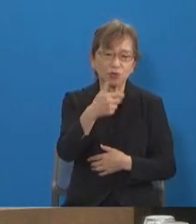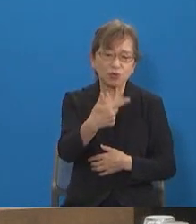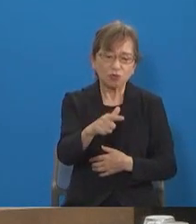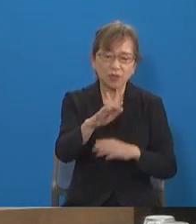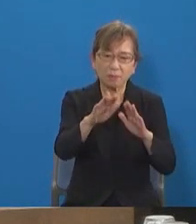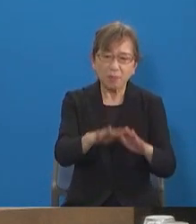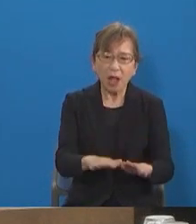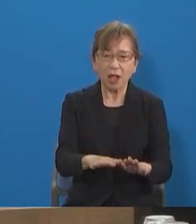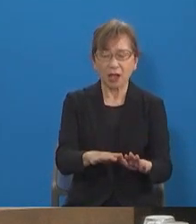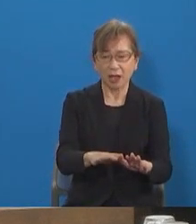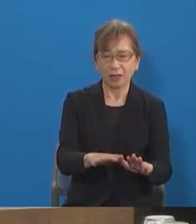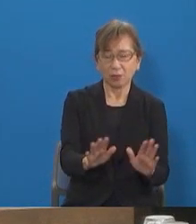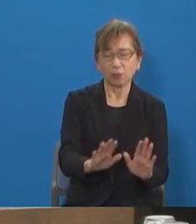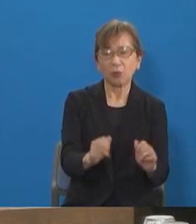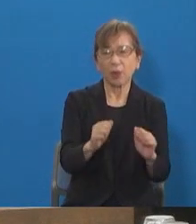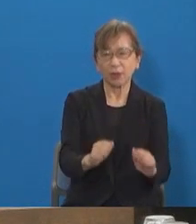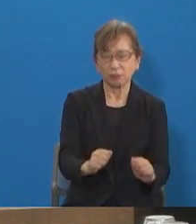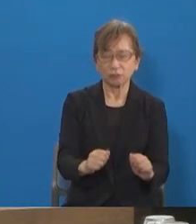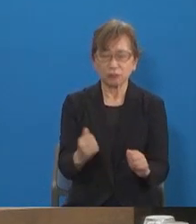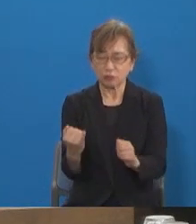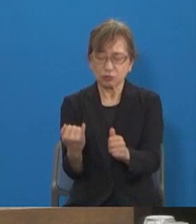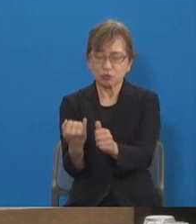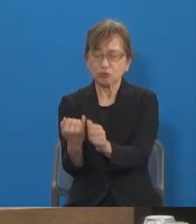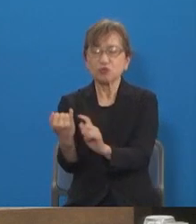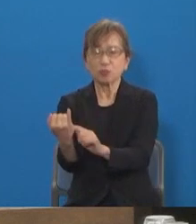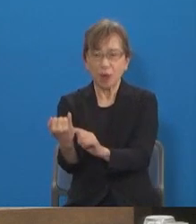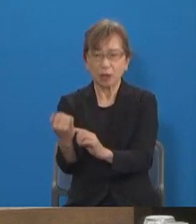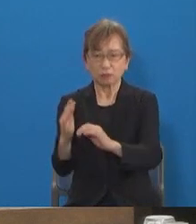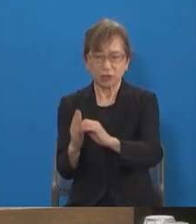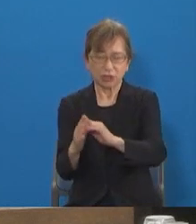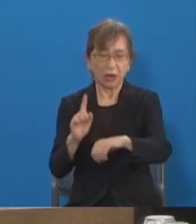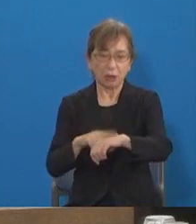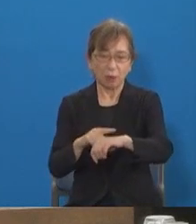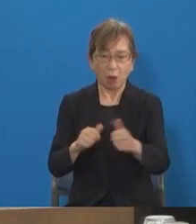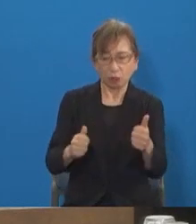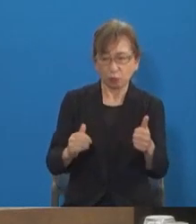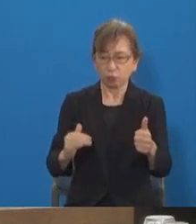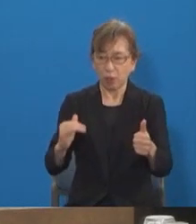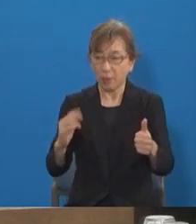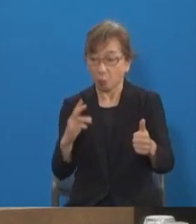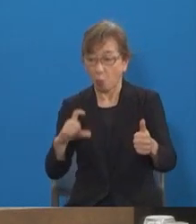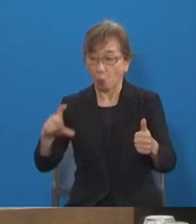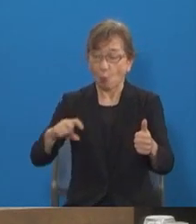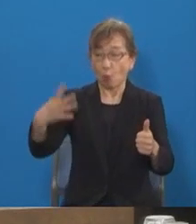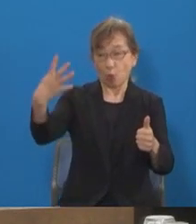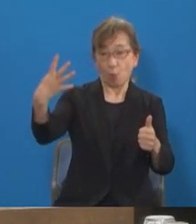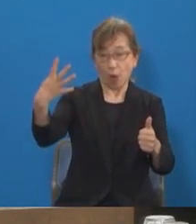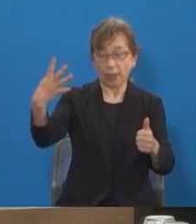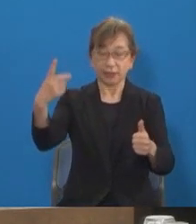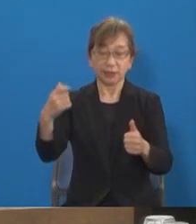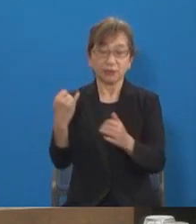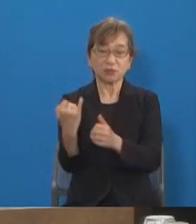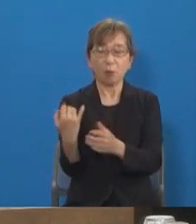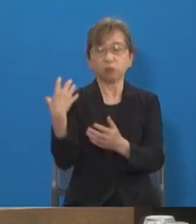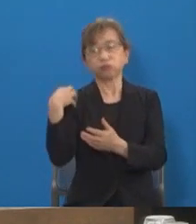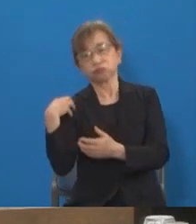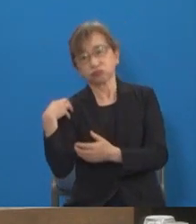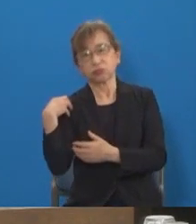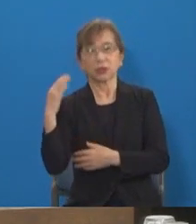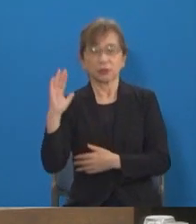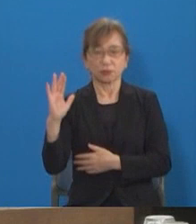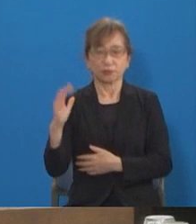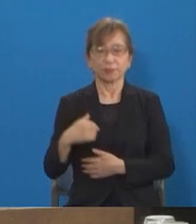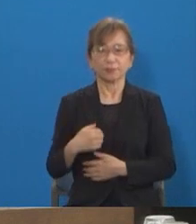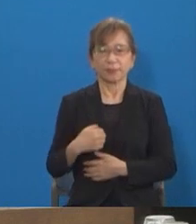の妻の育児・家事時間は夫の4倍であり、妻に大きく偏っています。自分